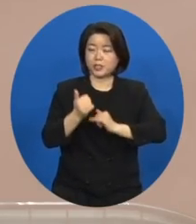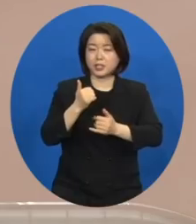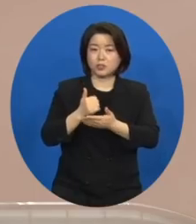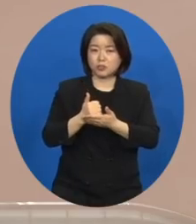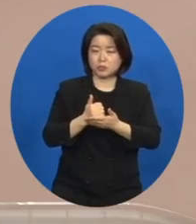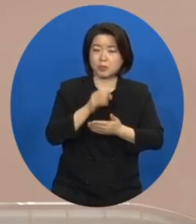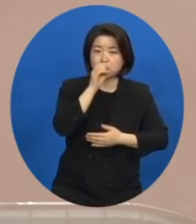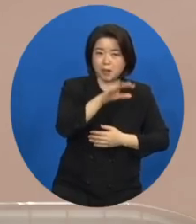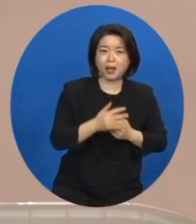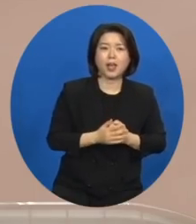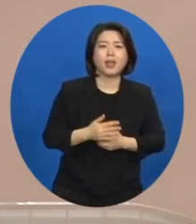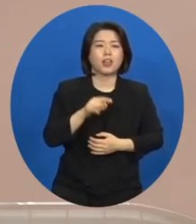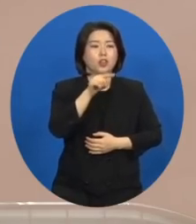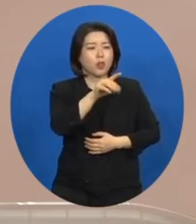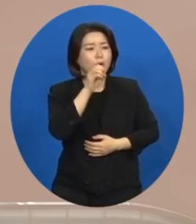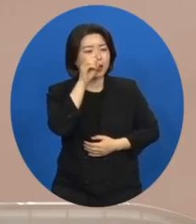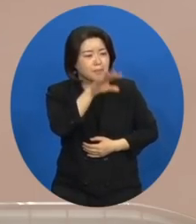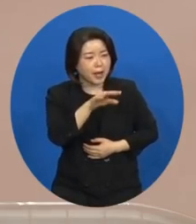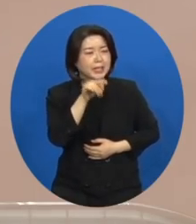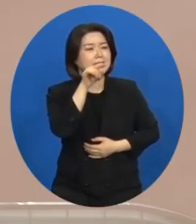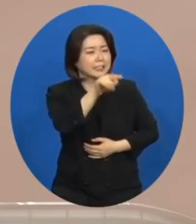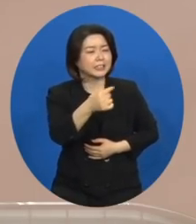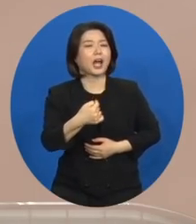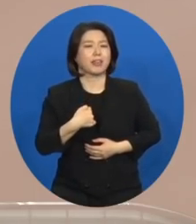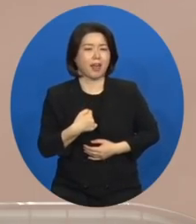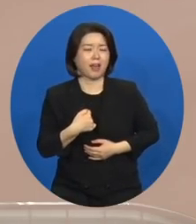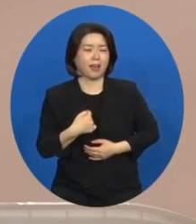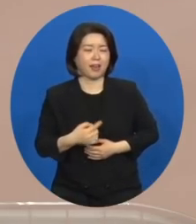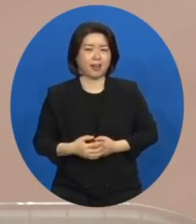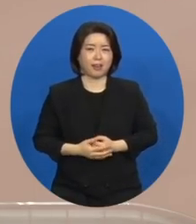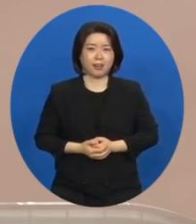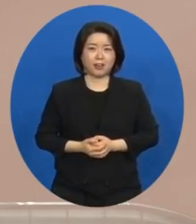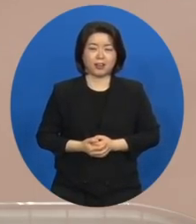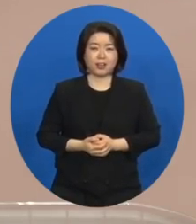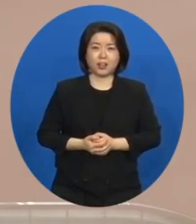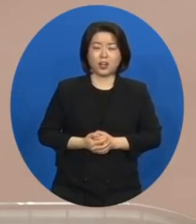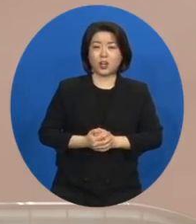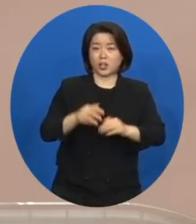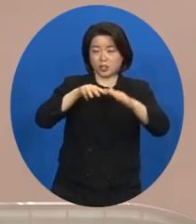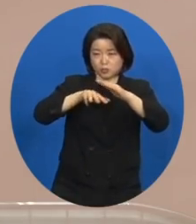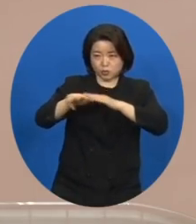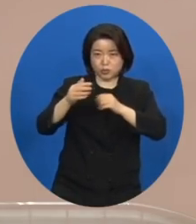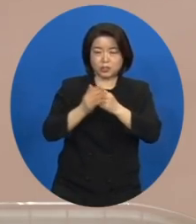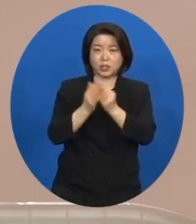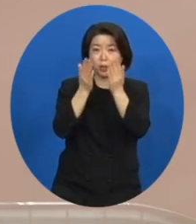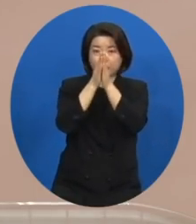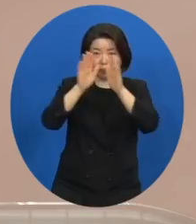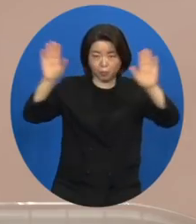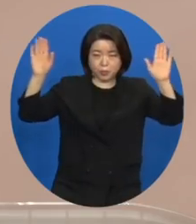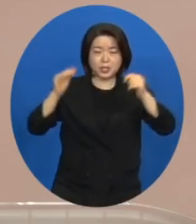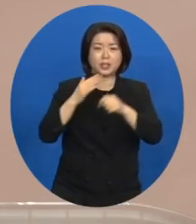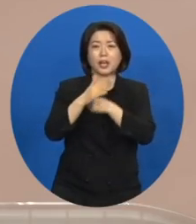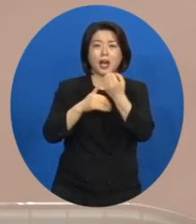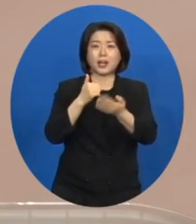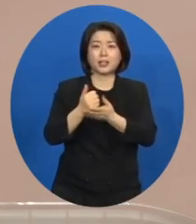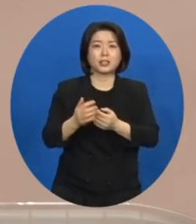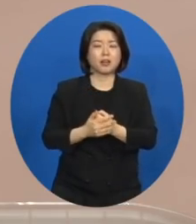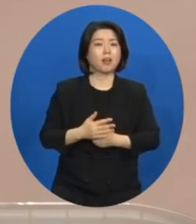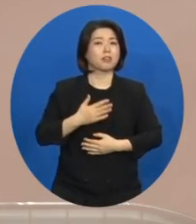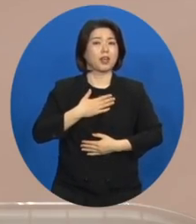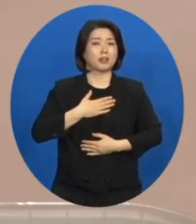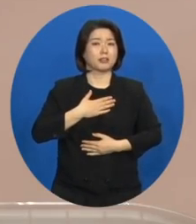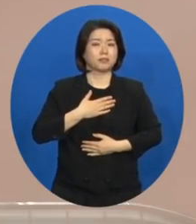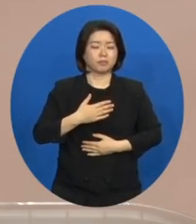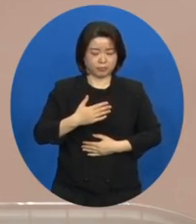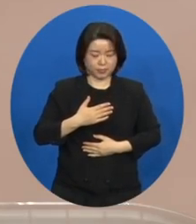있는 내가 그 더 내가 그 달하는 표현 즐겁게 에서 모세에게 하나님이 나는 나다